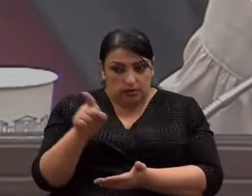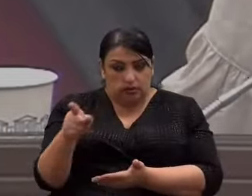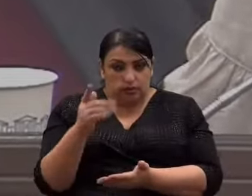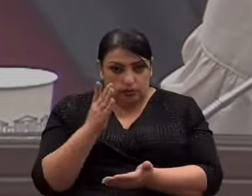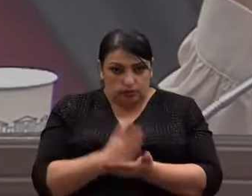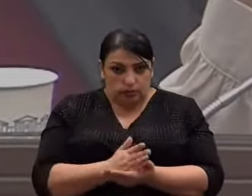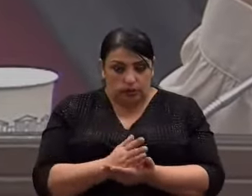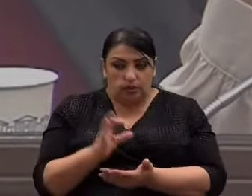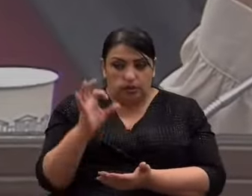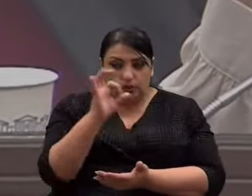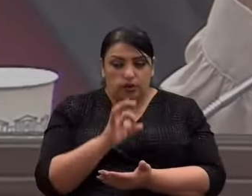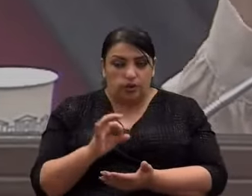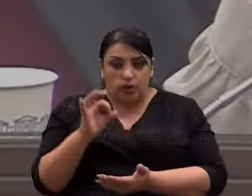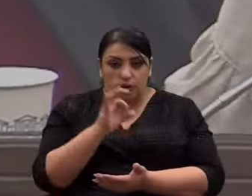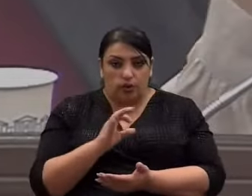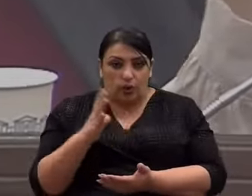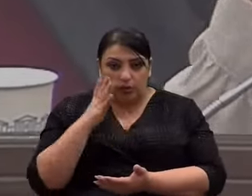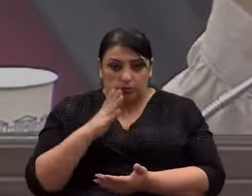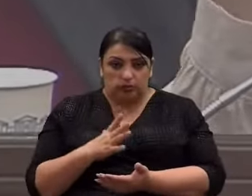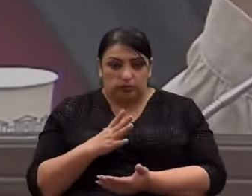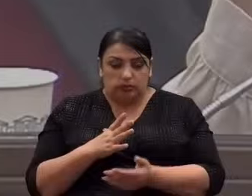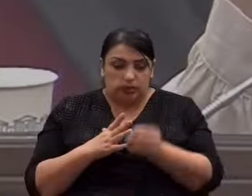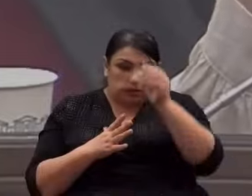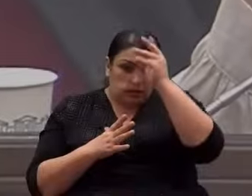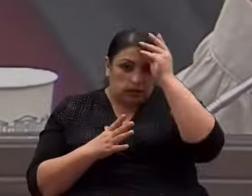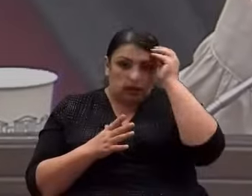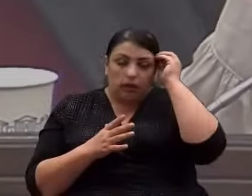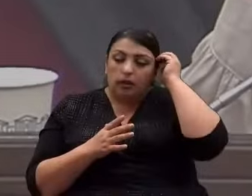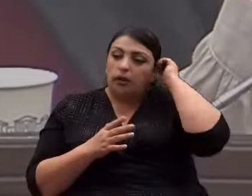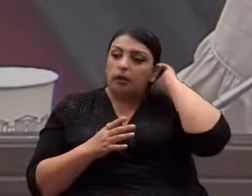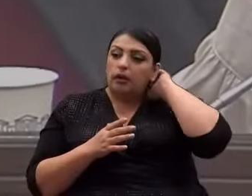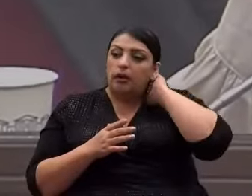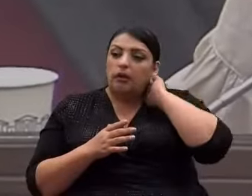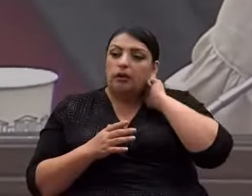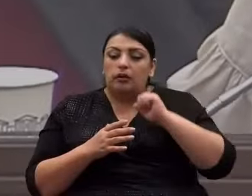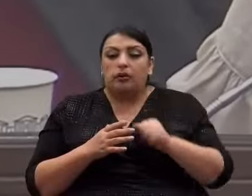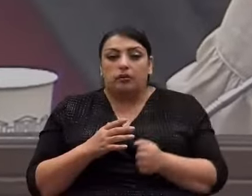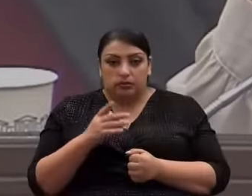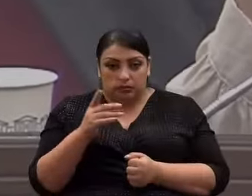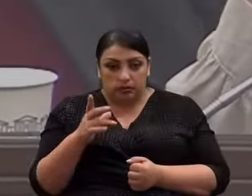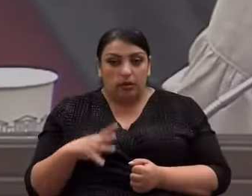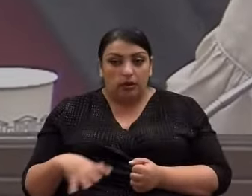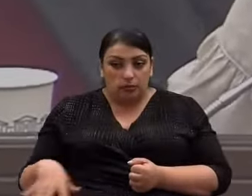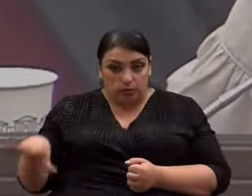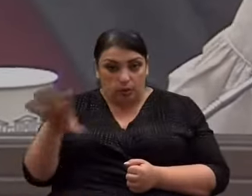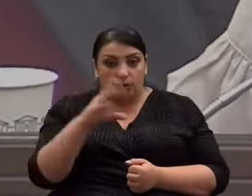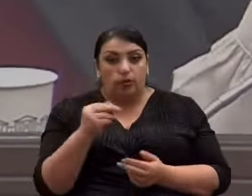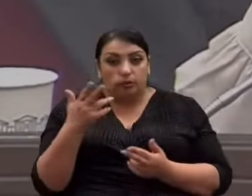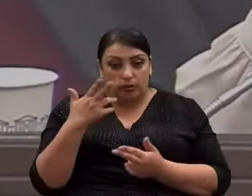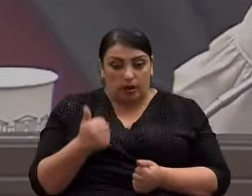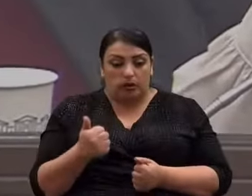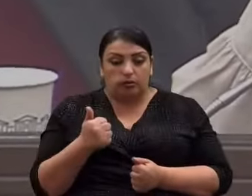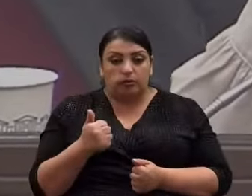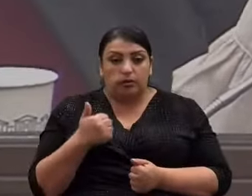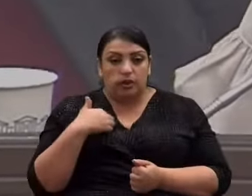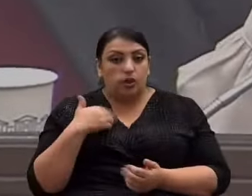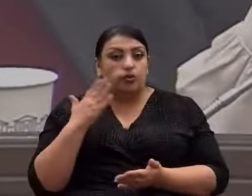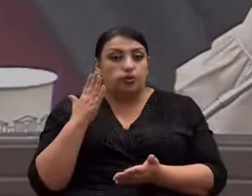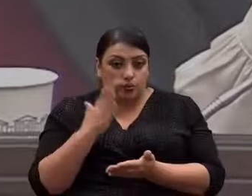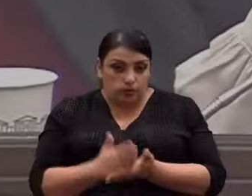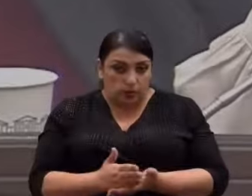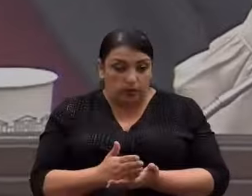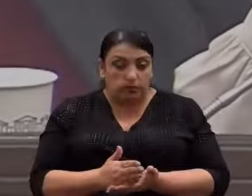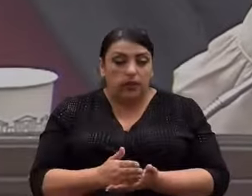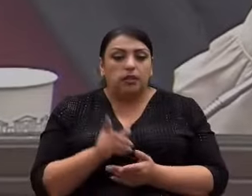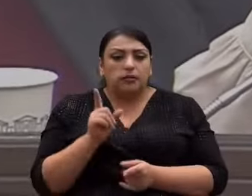զրո անհանդուրժողականություն, զրո հանդուրժողականություն կոռուպցիայի նկատմամբ, բոլորս, ես ունեմ և